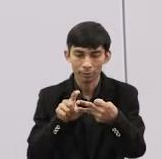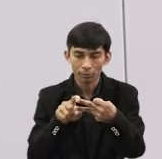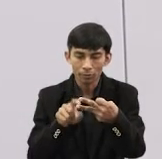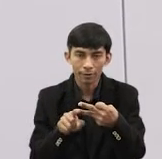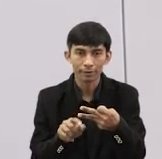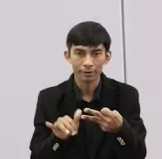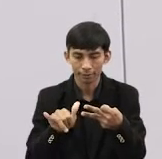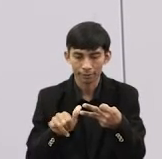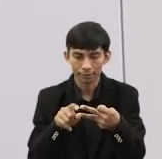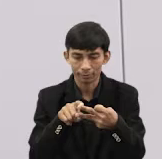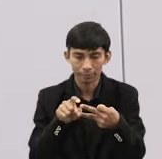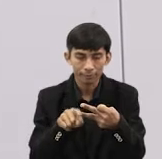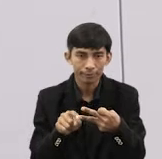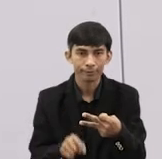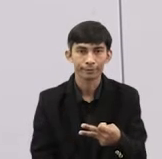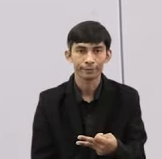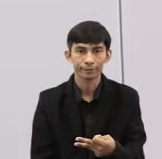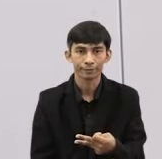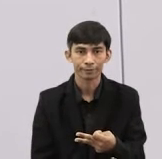bí